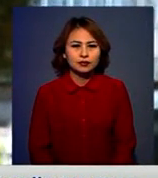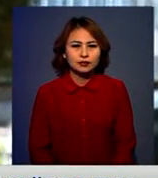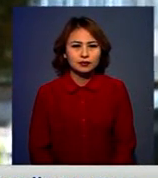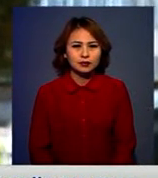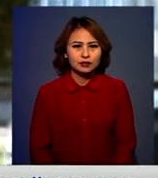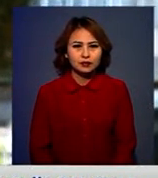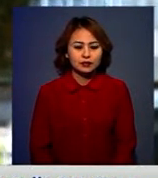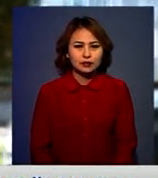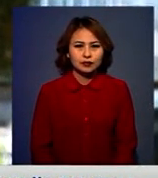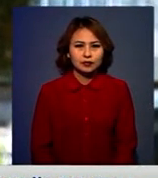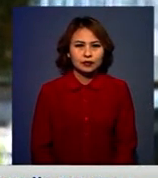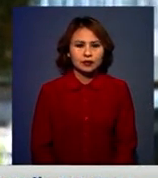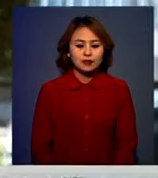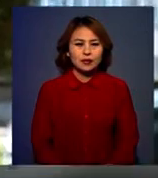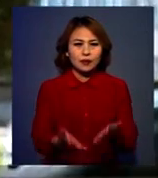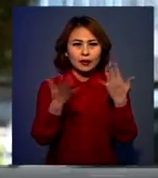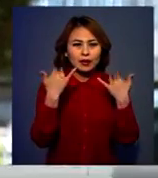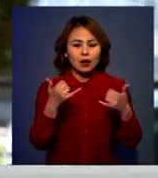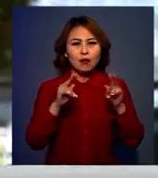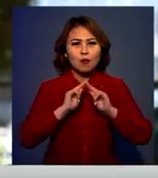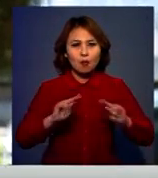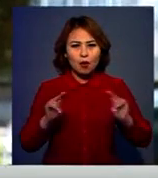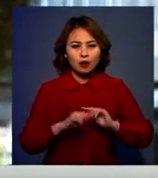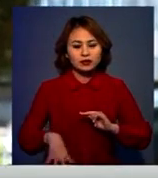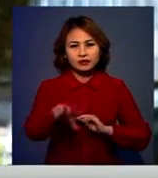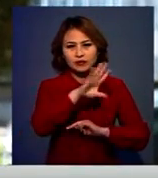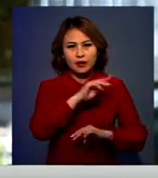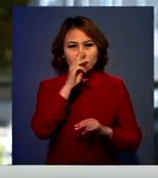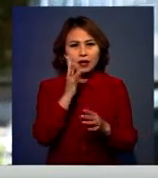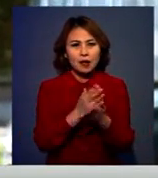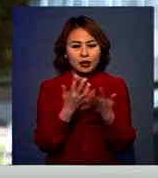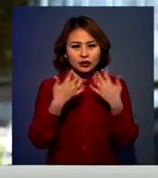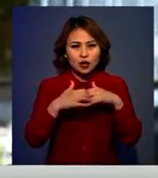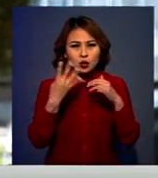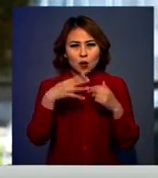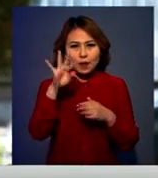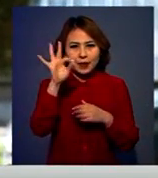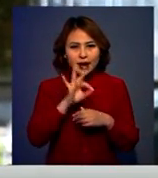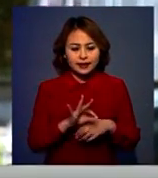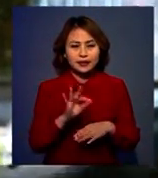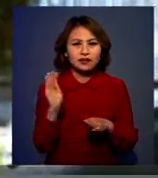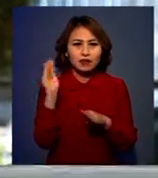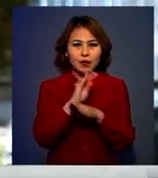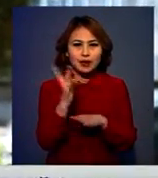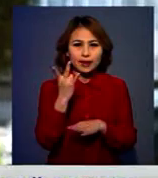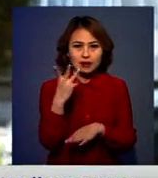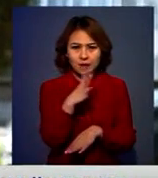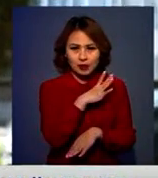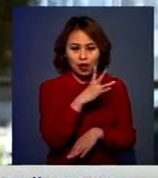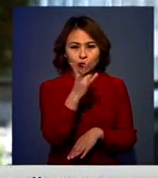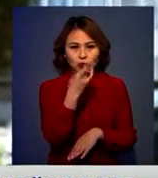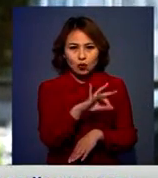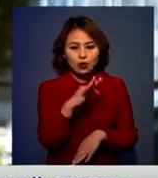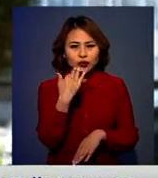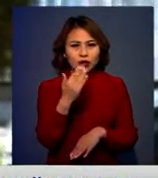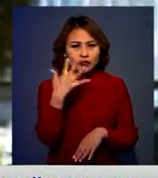Қолданыстағы заңнамаға сәйкес мұғалімдерге көрсетілген еңбек жағдайы үшін жалақы көлемінен алғанда 40% қосымша төлемдер берілуі тиіс еді. Алайда бұл